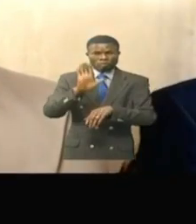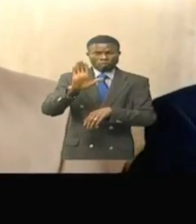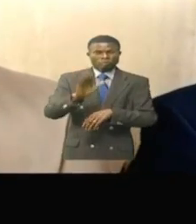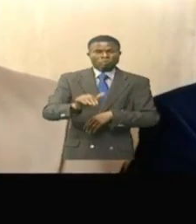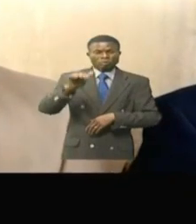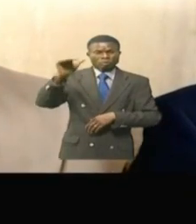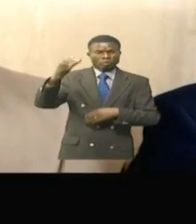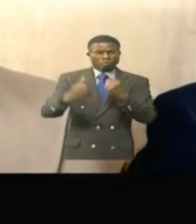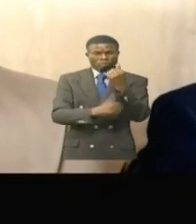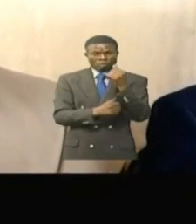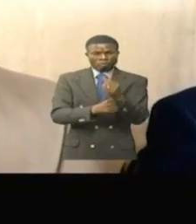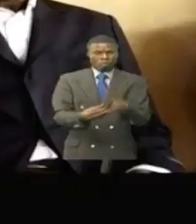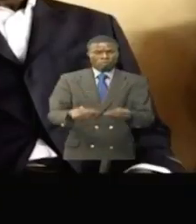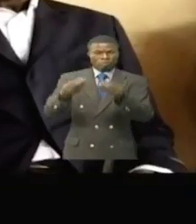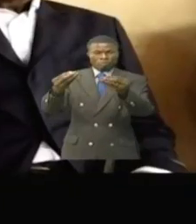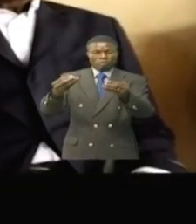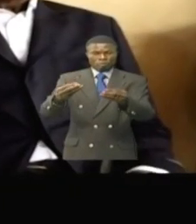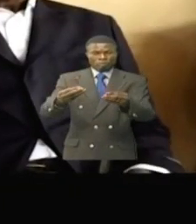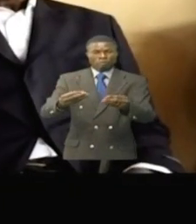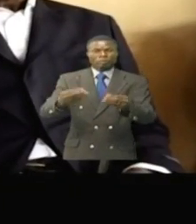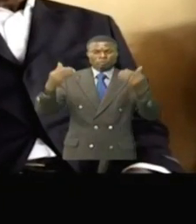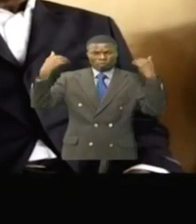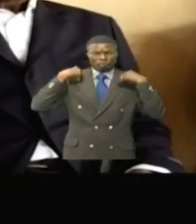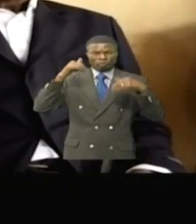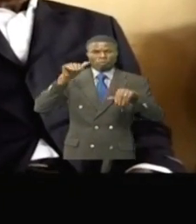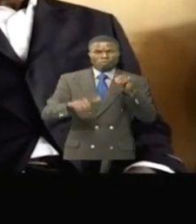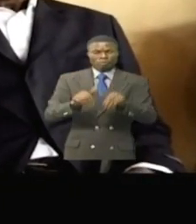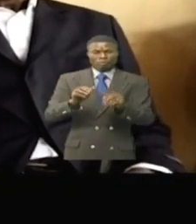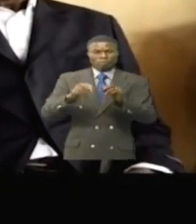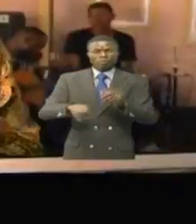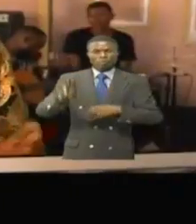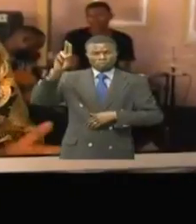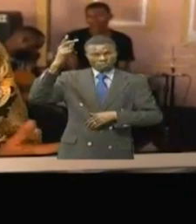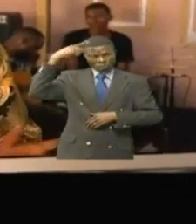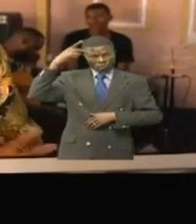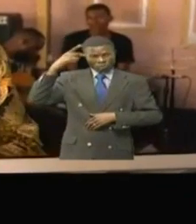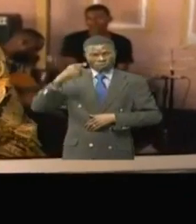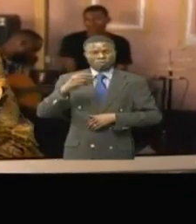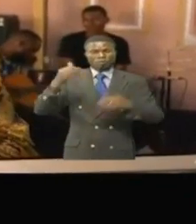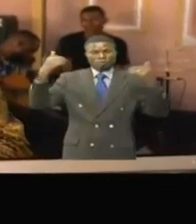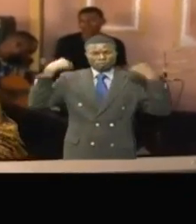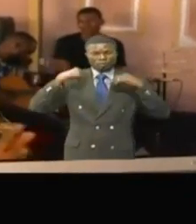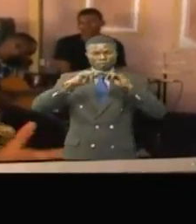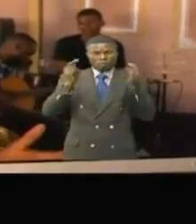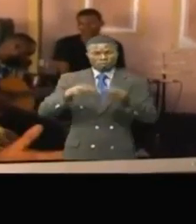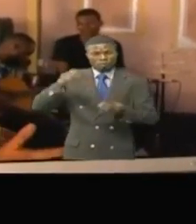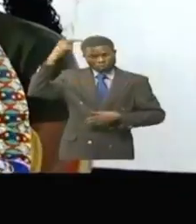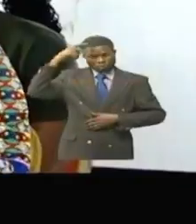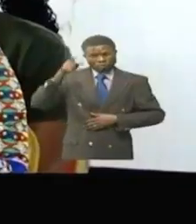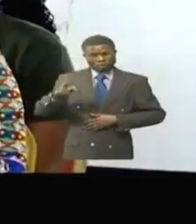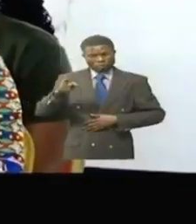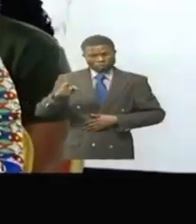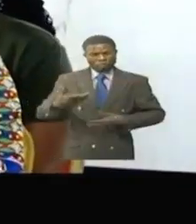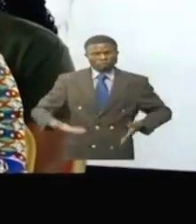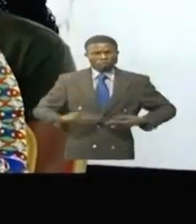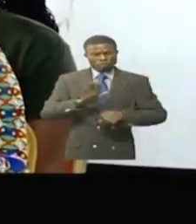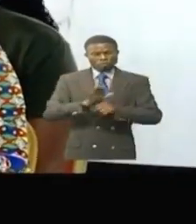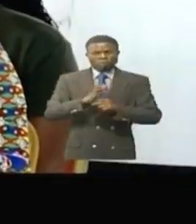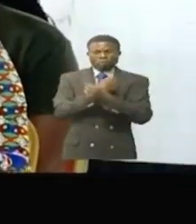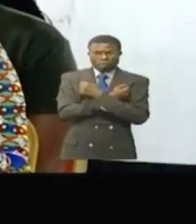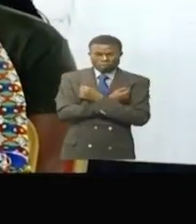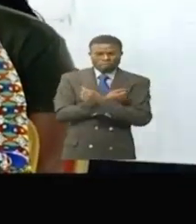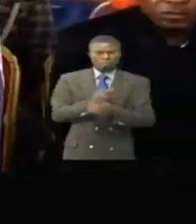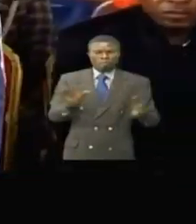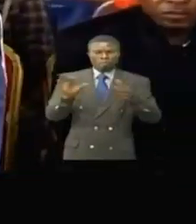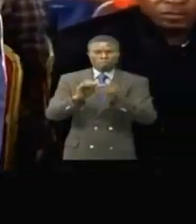membres a été remis au numéro 1 de l'UDPS. Pour sa part, le gestionnaire du parti présidentiel a apprécié l'amour et